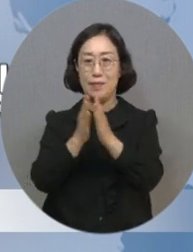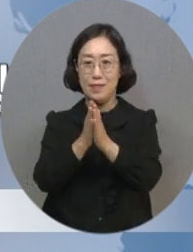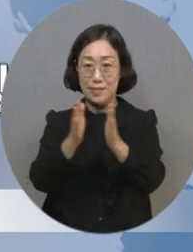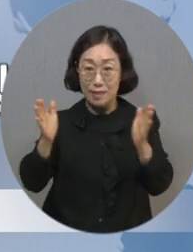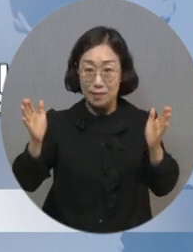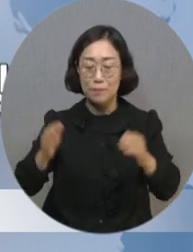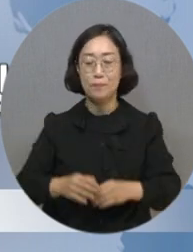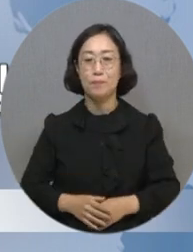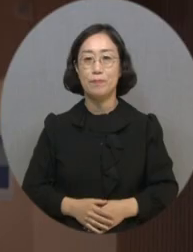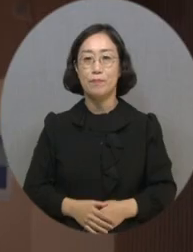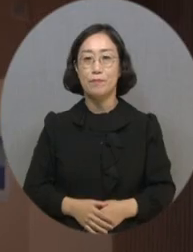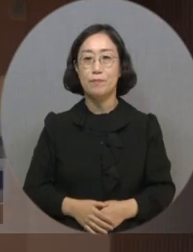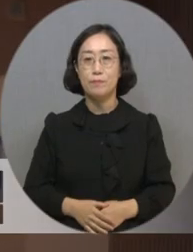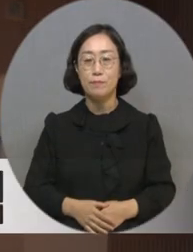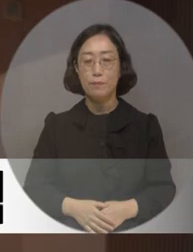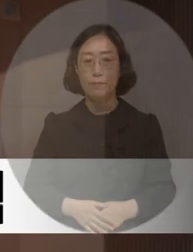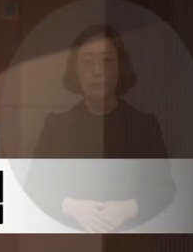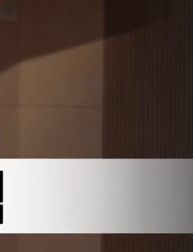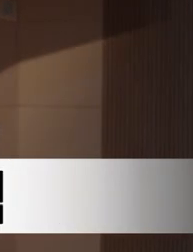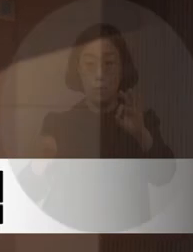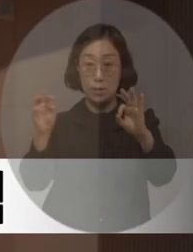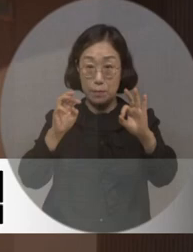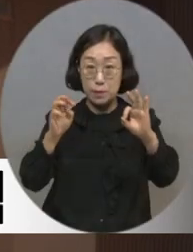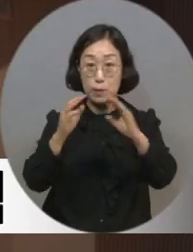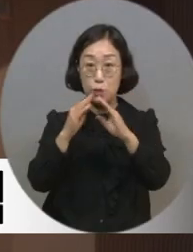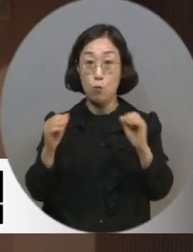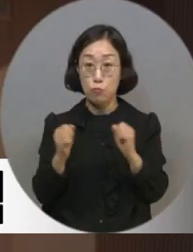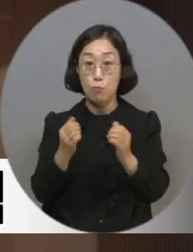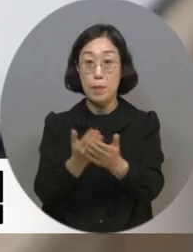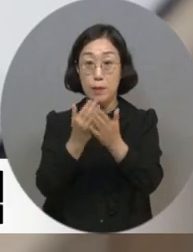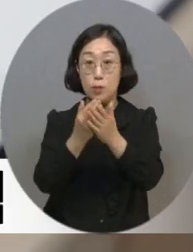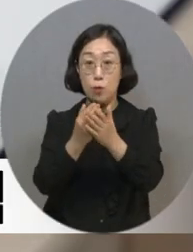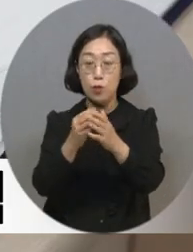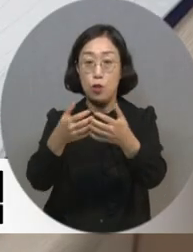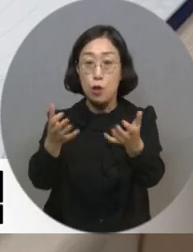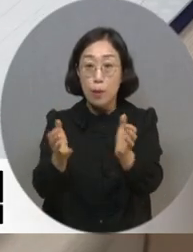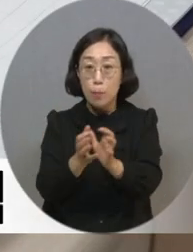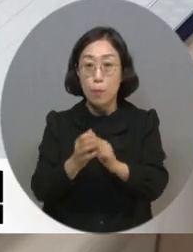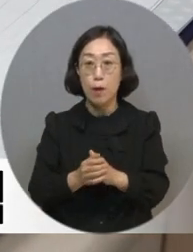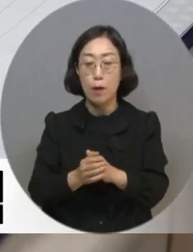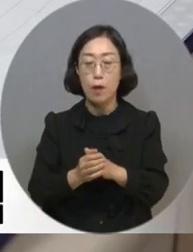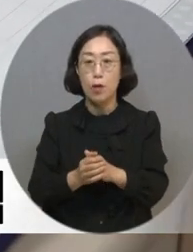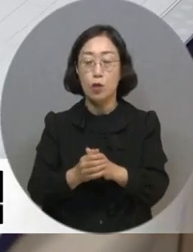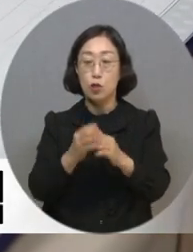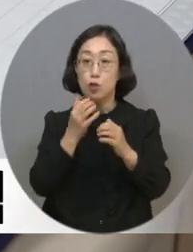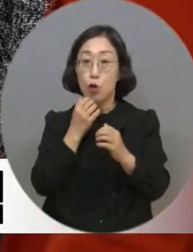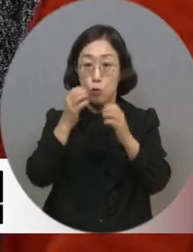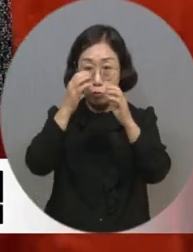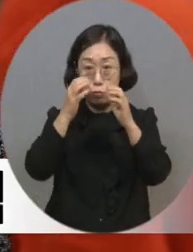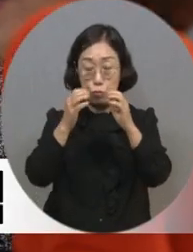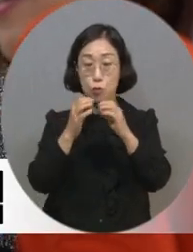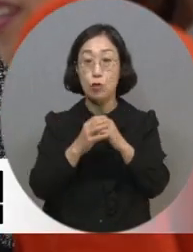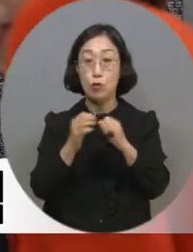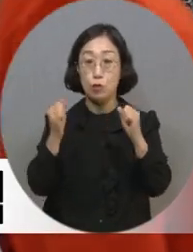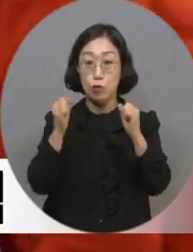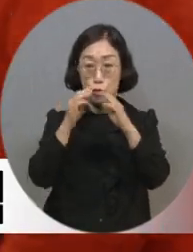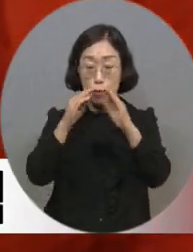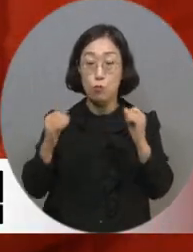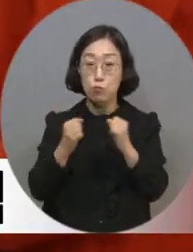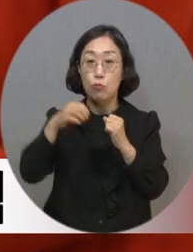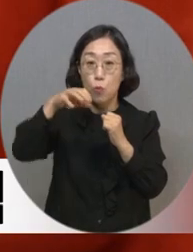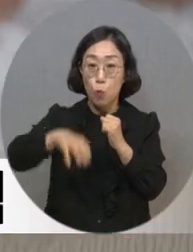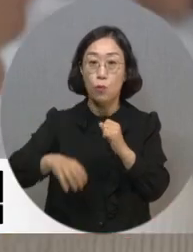기자가 전합니다. 지난 10월 30일 전북발전연합회가 한국방송통신대학 전북지역대학에서 도내 발전을 위한